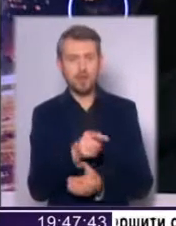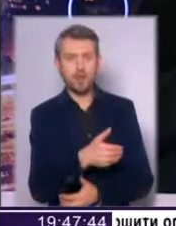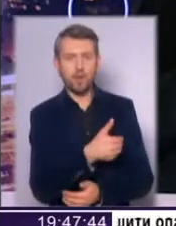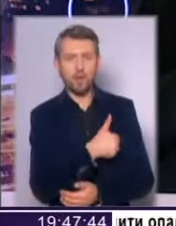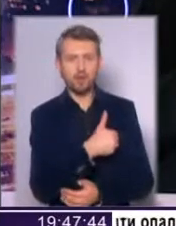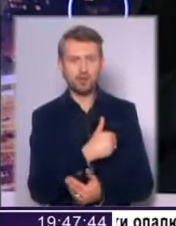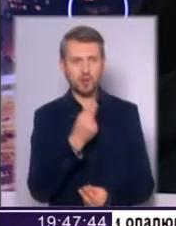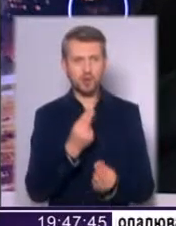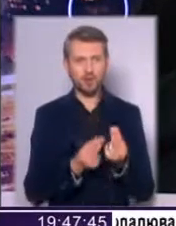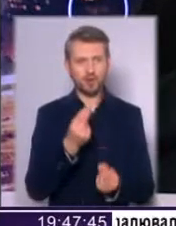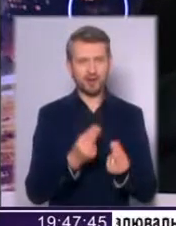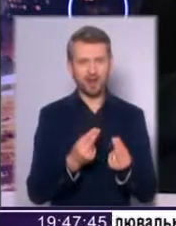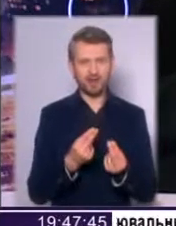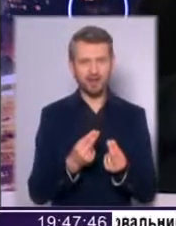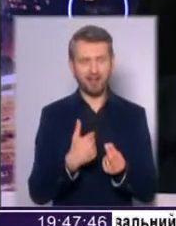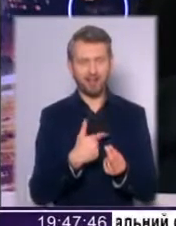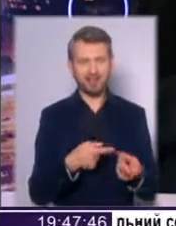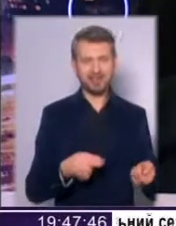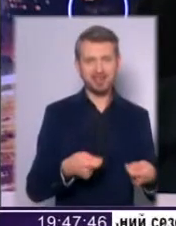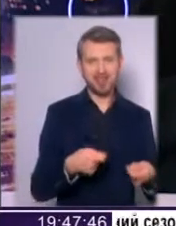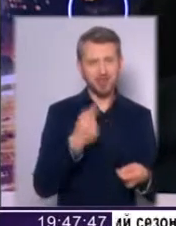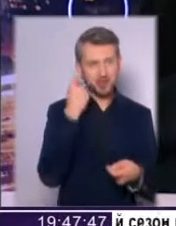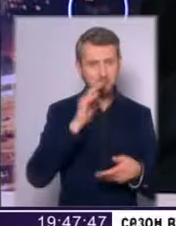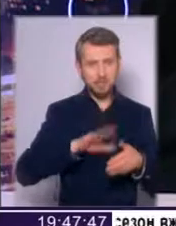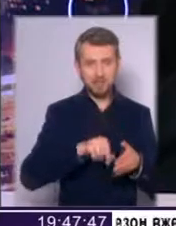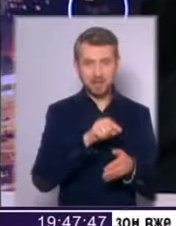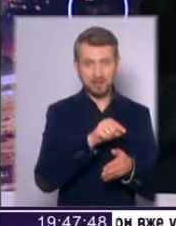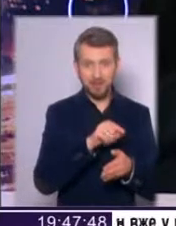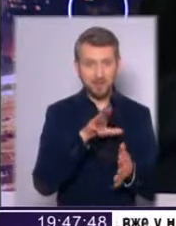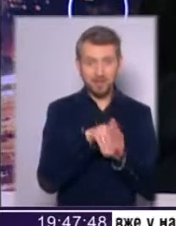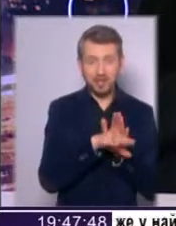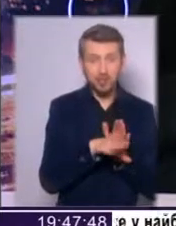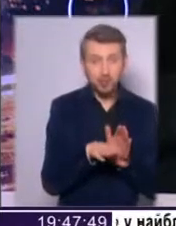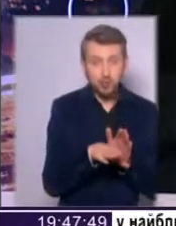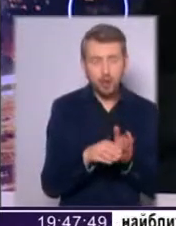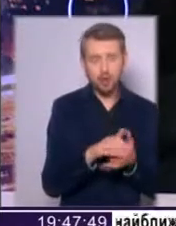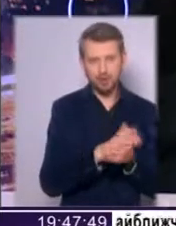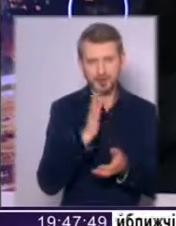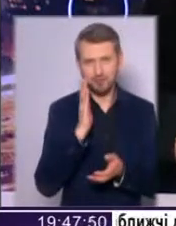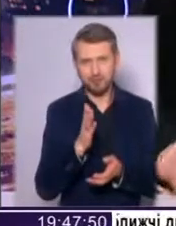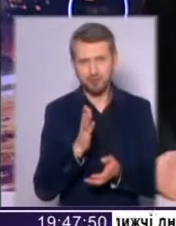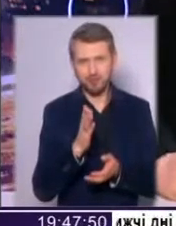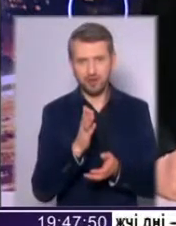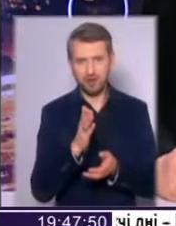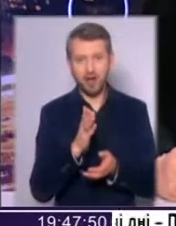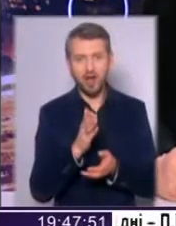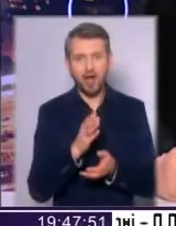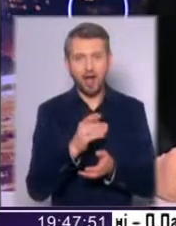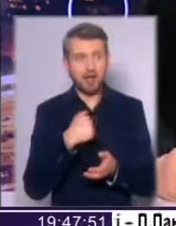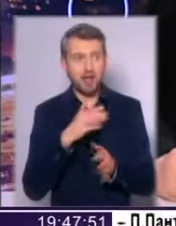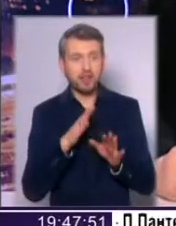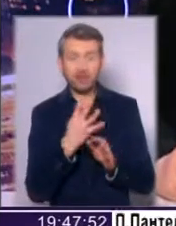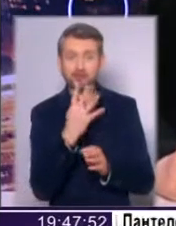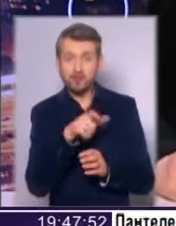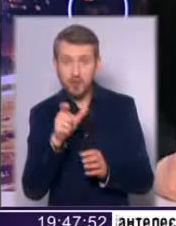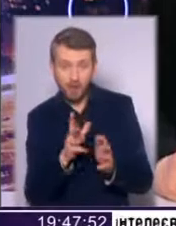розіграти золоту акцію оцю і думають, що без них ця коаліція не буде створена. Як тільки з'явиться 226, я впевнений, що якась з політичних сил додасться. Олександр,